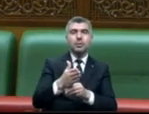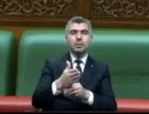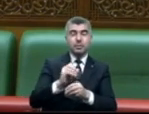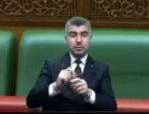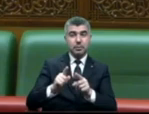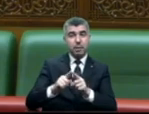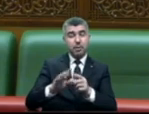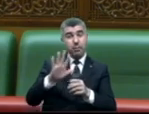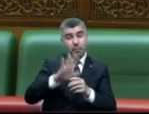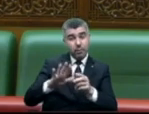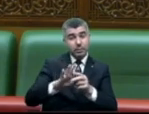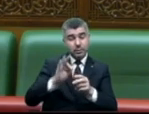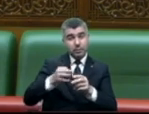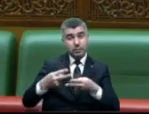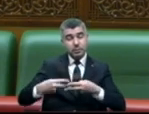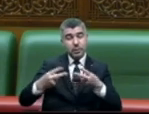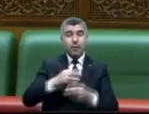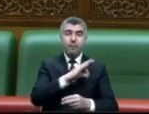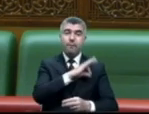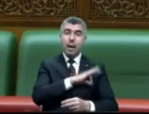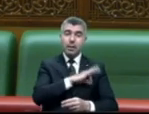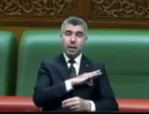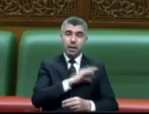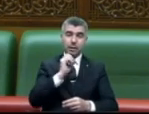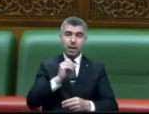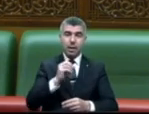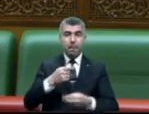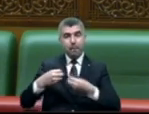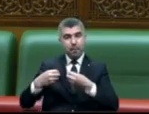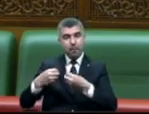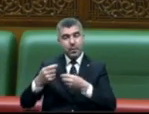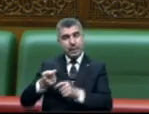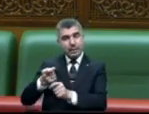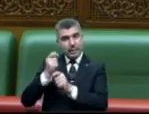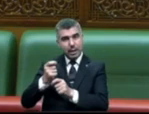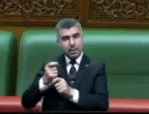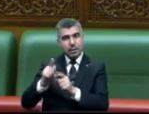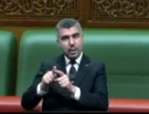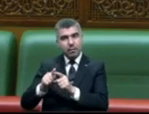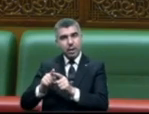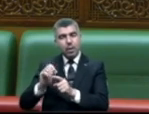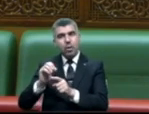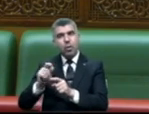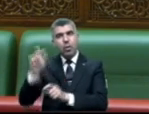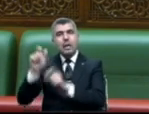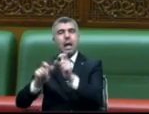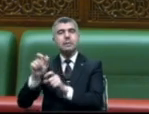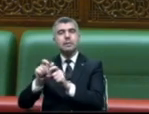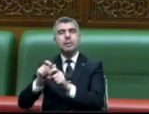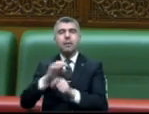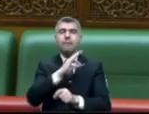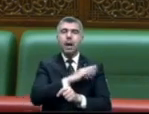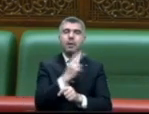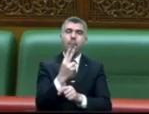ملي غادي نديروا هذه الدراسه اولا غادي يستافد المنتج اللي هو البحر، وكذلك غادي يستافد المستهلك، لان الهدف من خلق هذا العدد